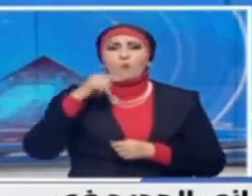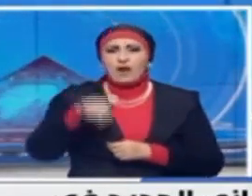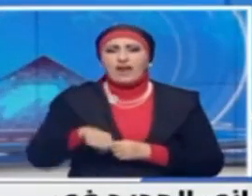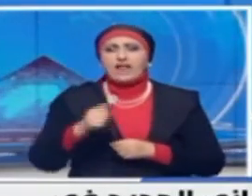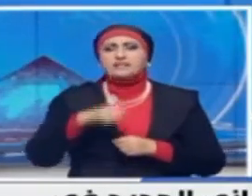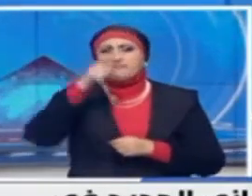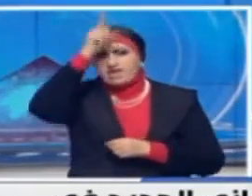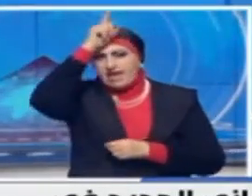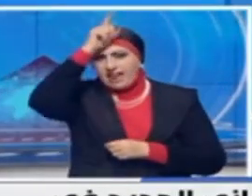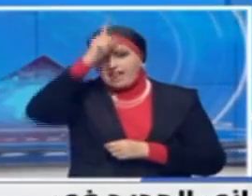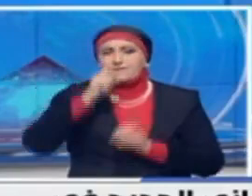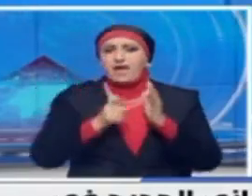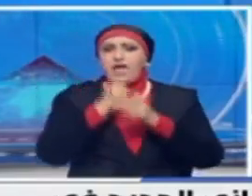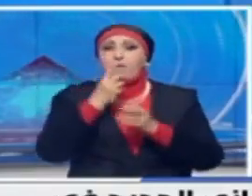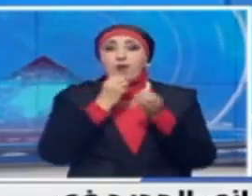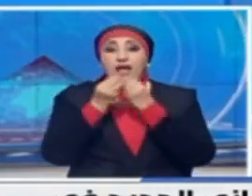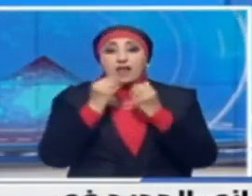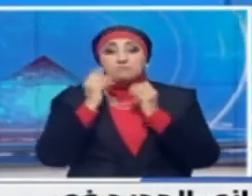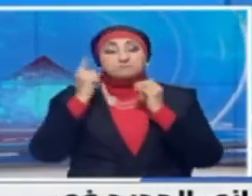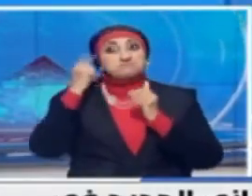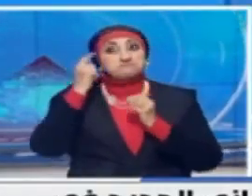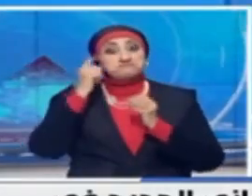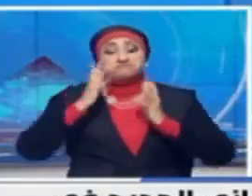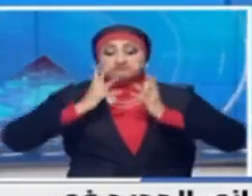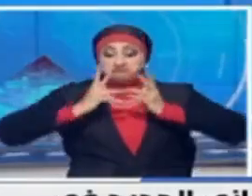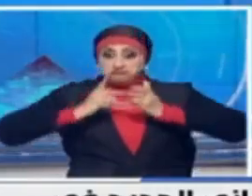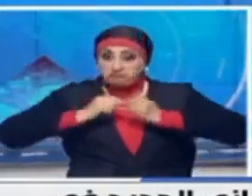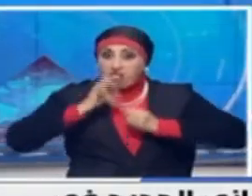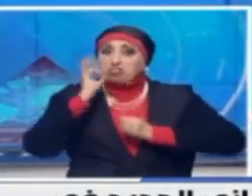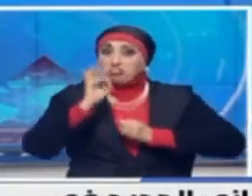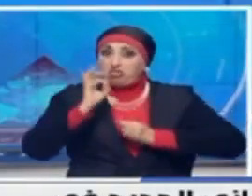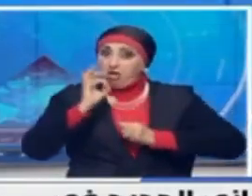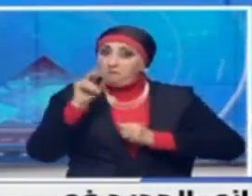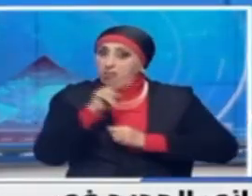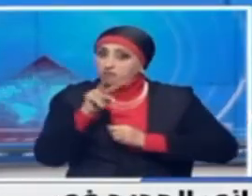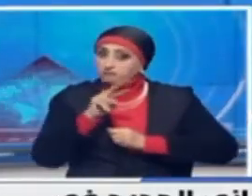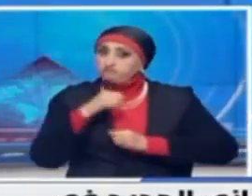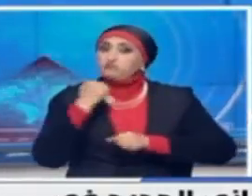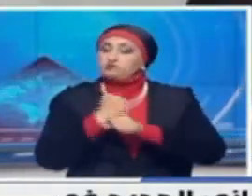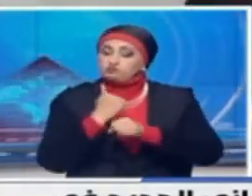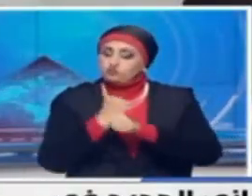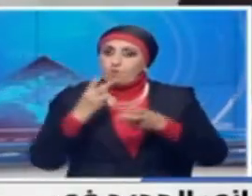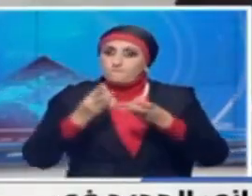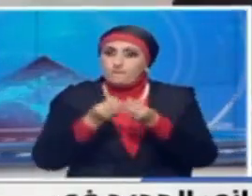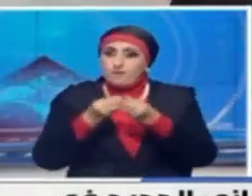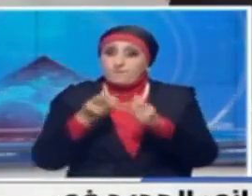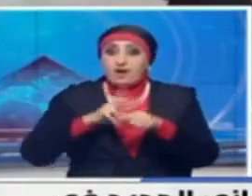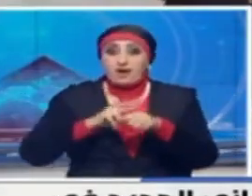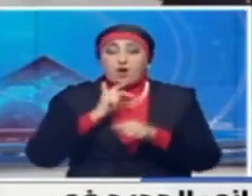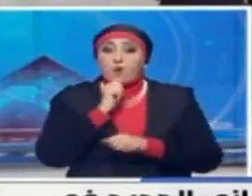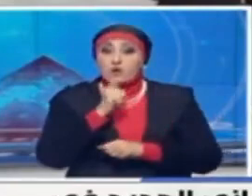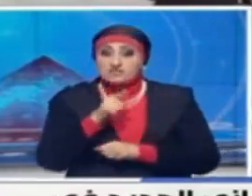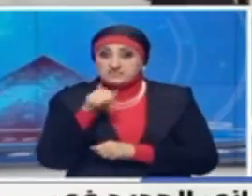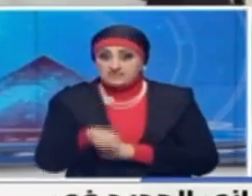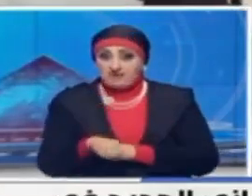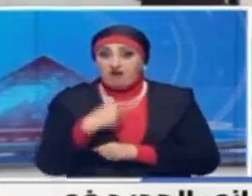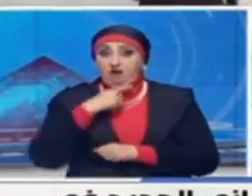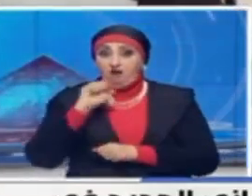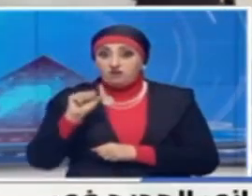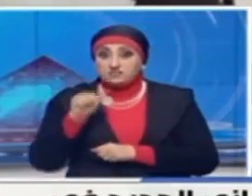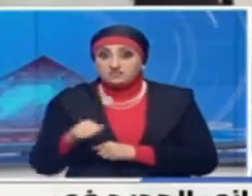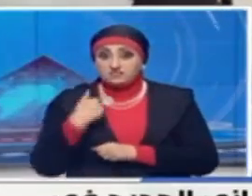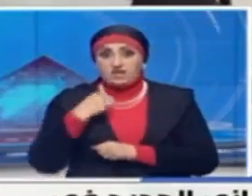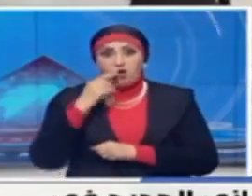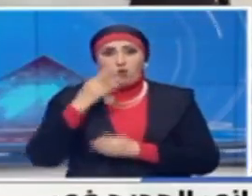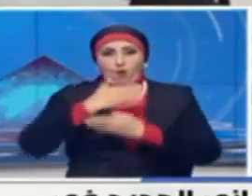أظهرت تطابقا متينا في وجهات النظر وعزما على جعل البلدين يعملان معا. هذا وقد ذكر ماكرون بصورة